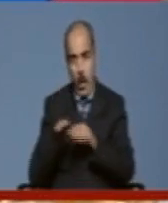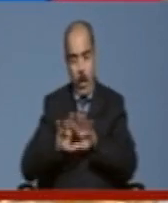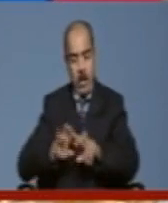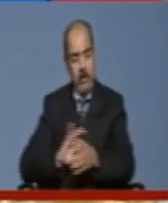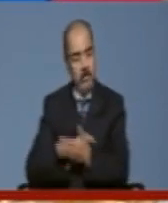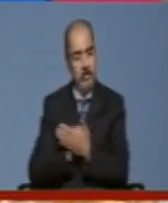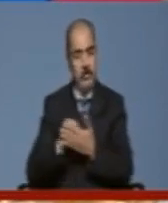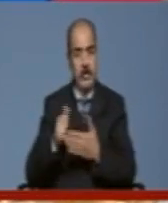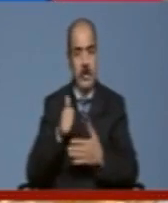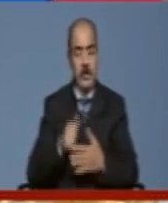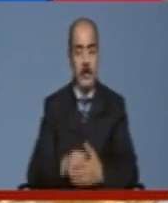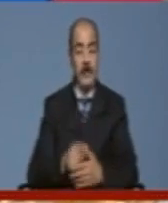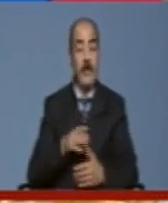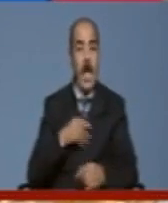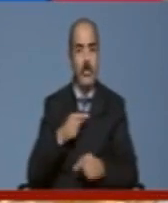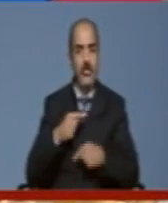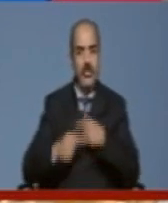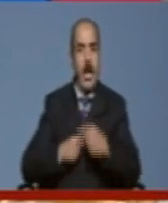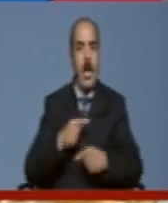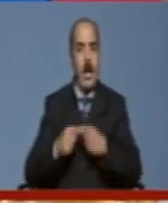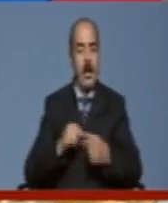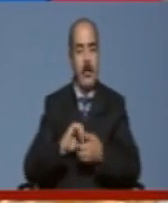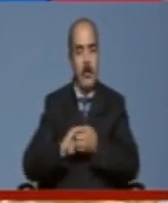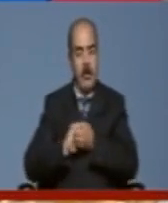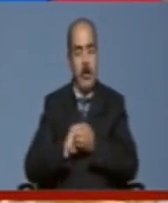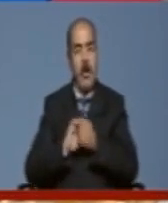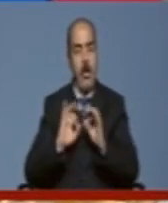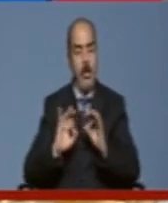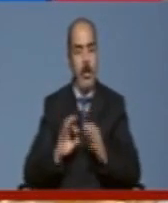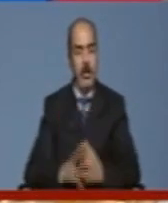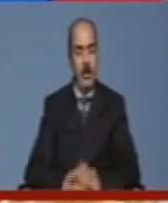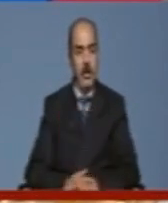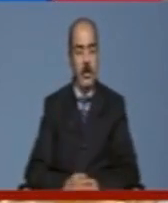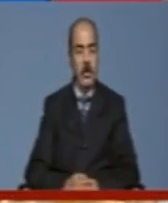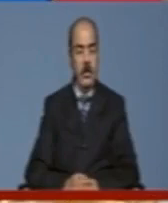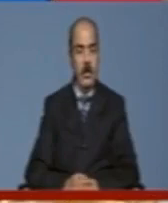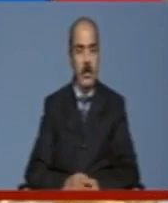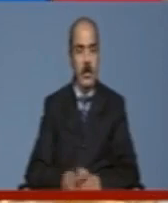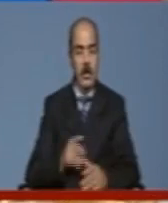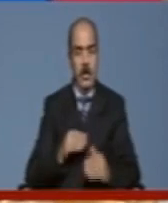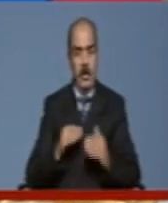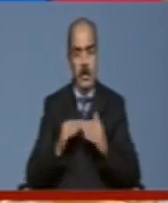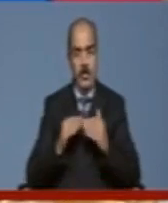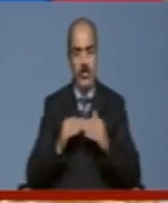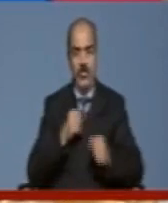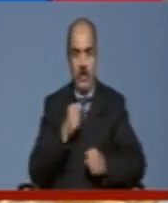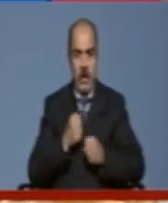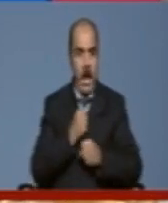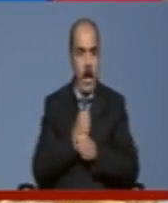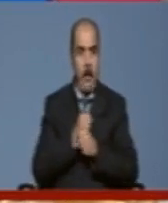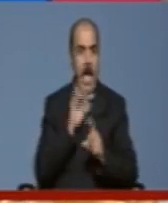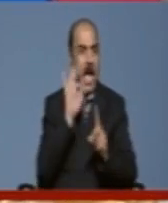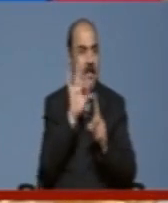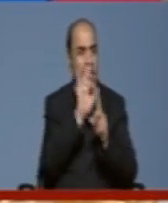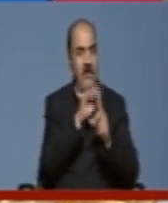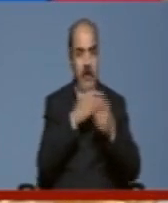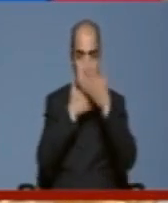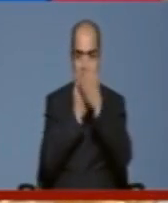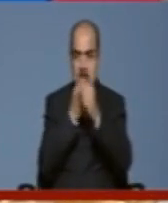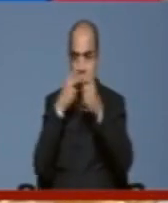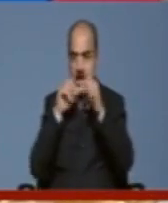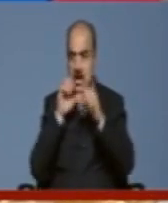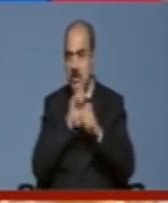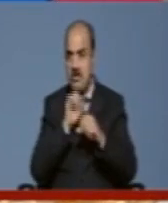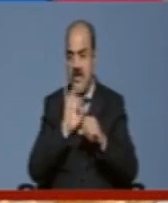أن نستمر في تعاوننا الوثيق في مجال المعلومات واستهداف الإرهابيين. والجواب الصحيح هو